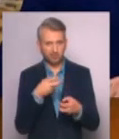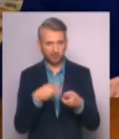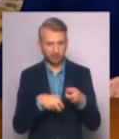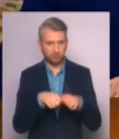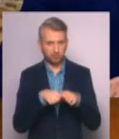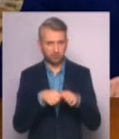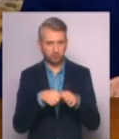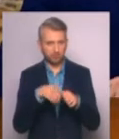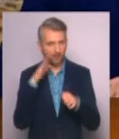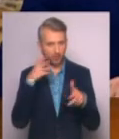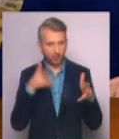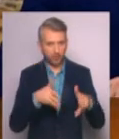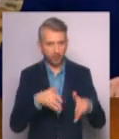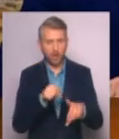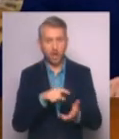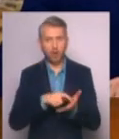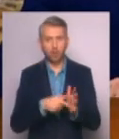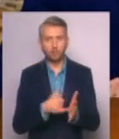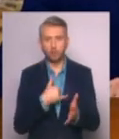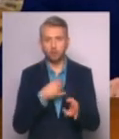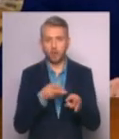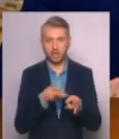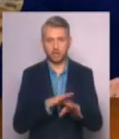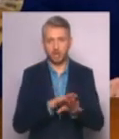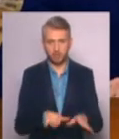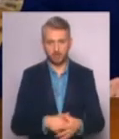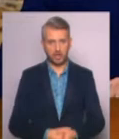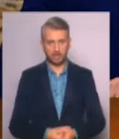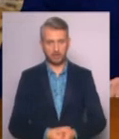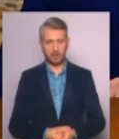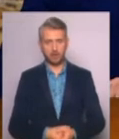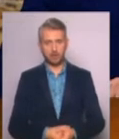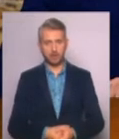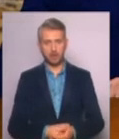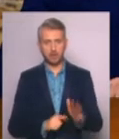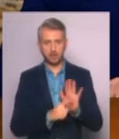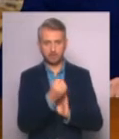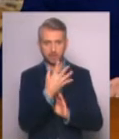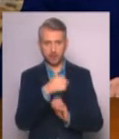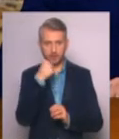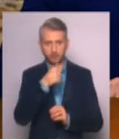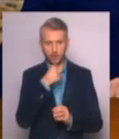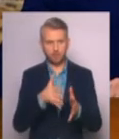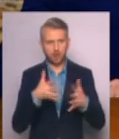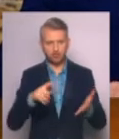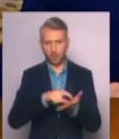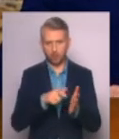І ця комната у мене не отапливається. 15-го года, большая